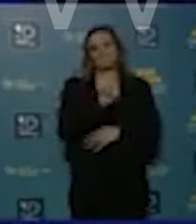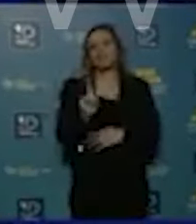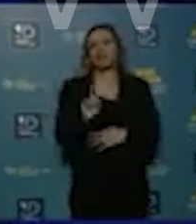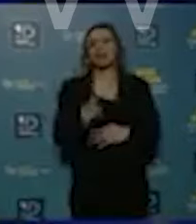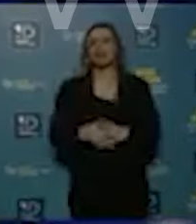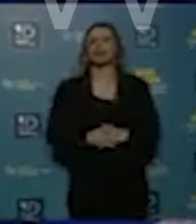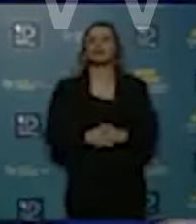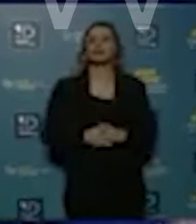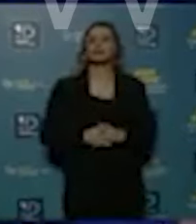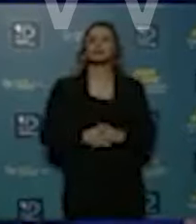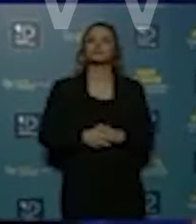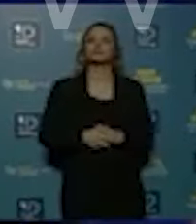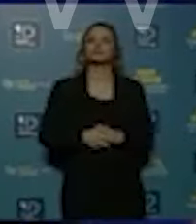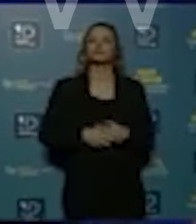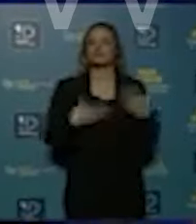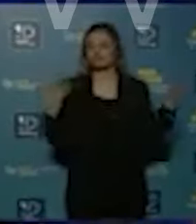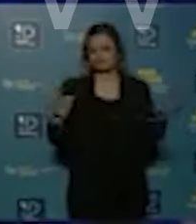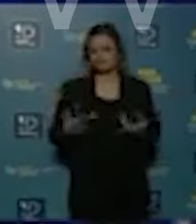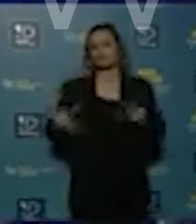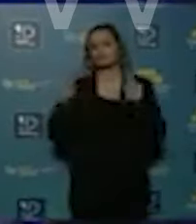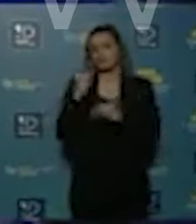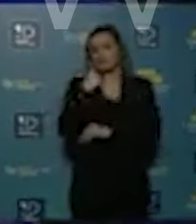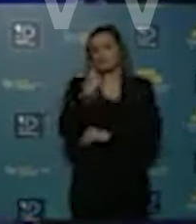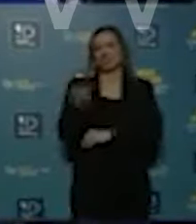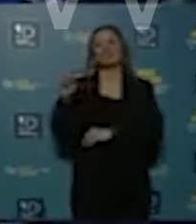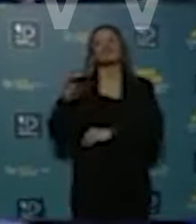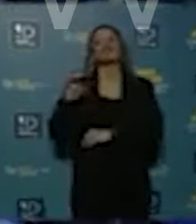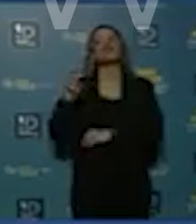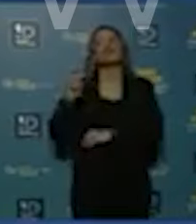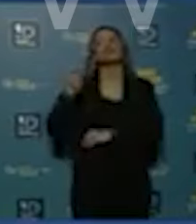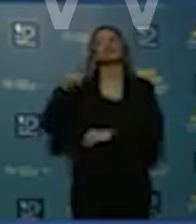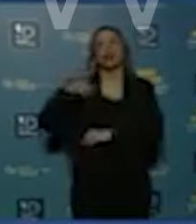E ripeto che in Giorgia ho trovato non solo un'alleata ma